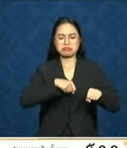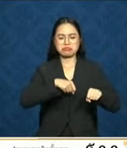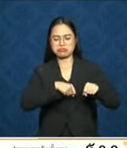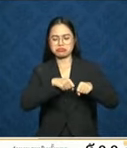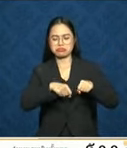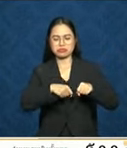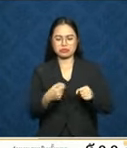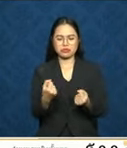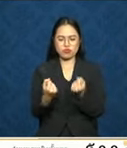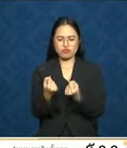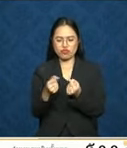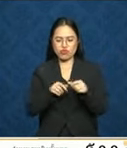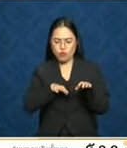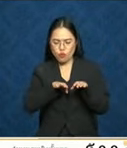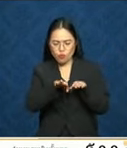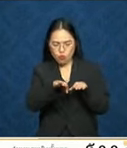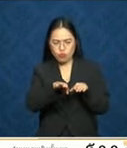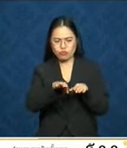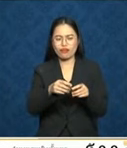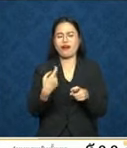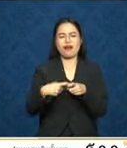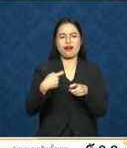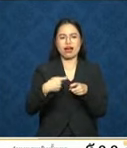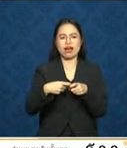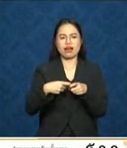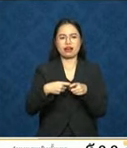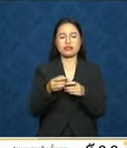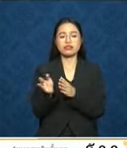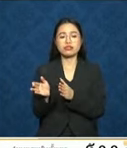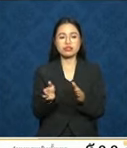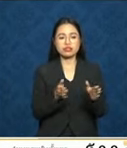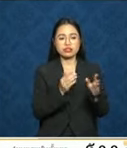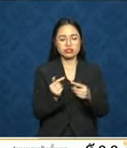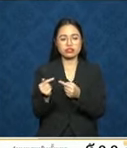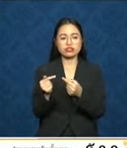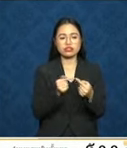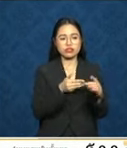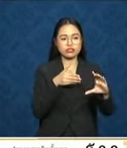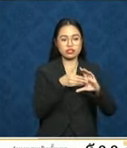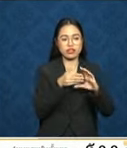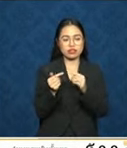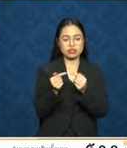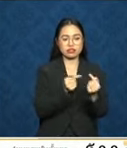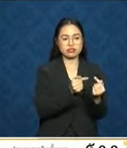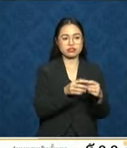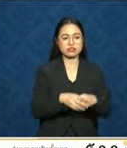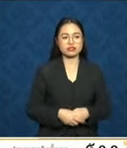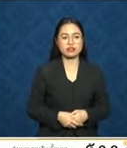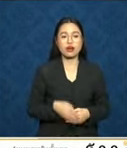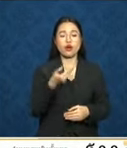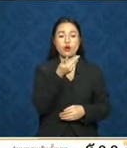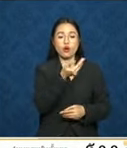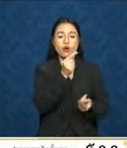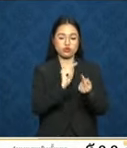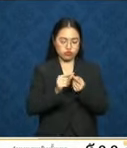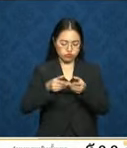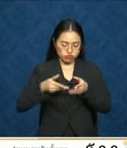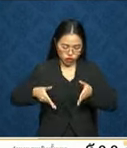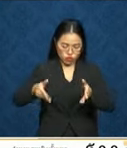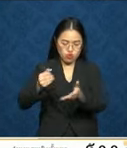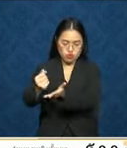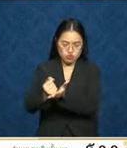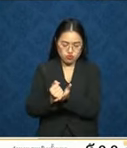ใหญ่ไม่สะดวกต่อการสัญจรไปมาค่ะเรื่องถัดไปค่ะขอสไลด์ถัดไปค่ะขอให้กรมทางหลวงค่ะซ่อม